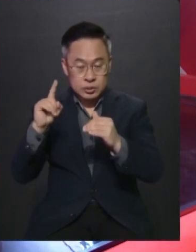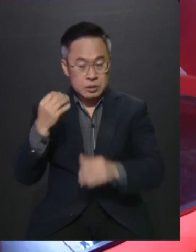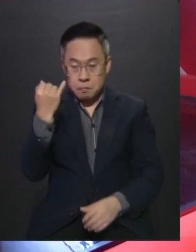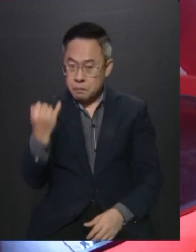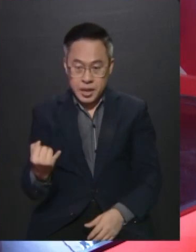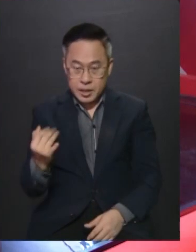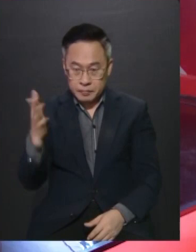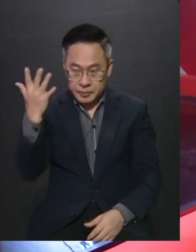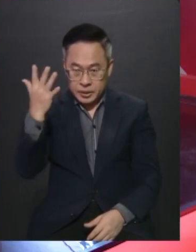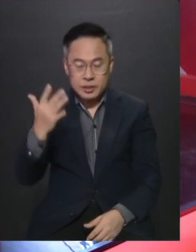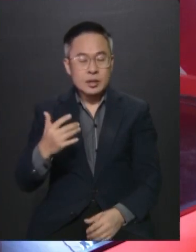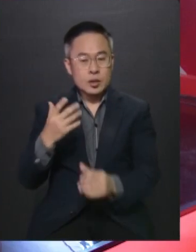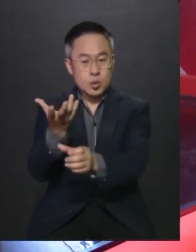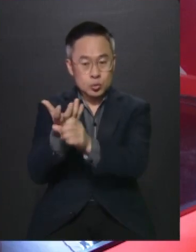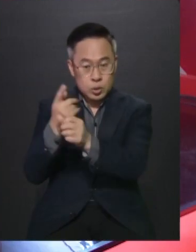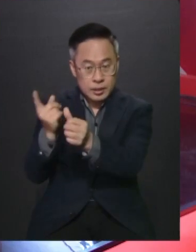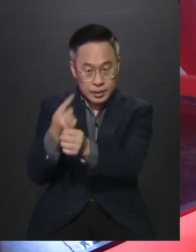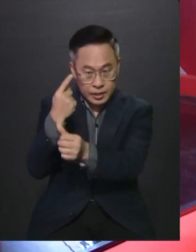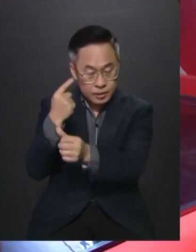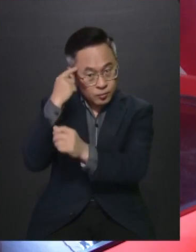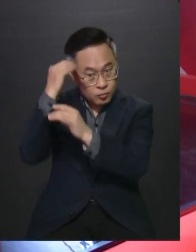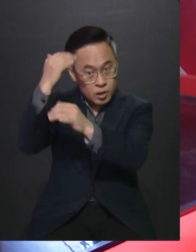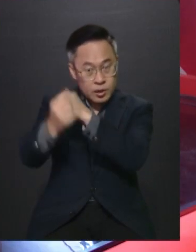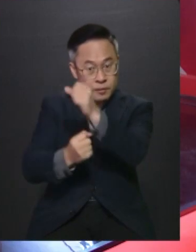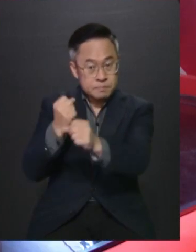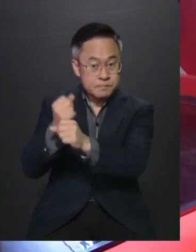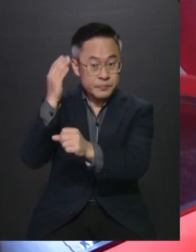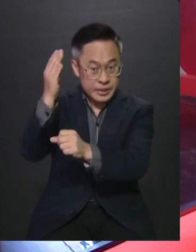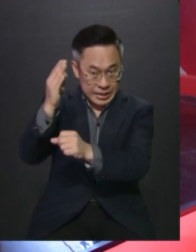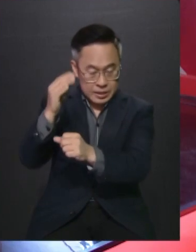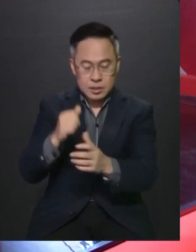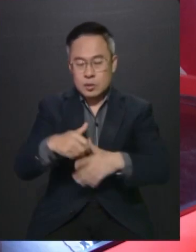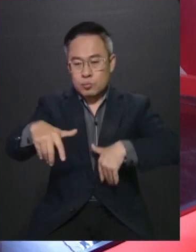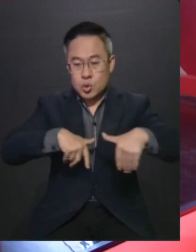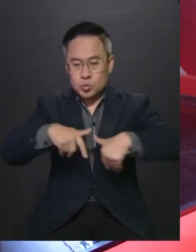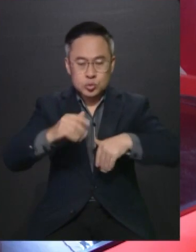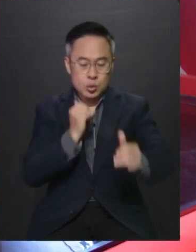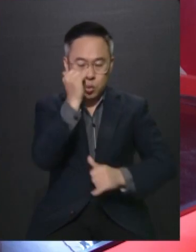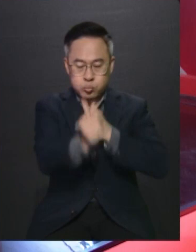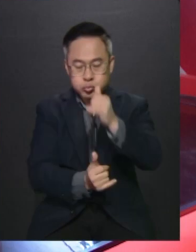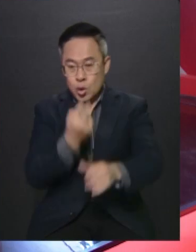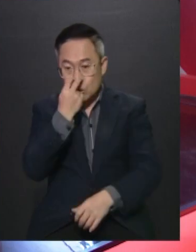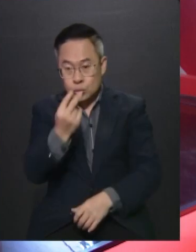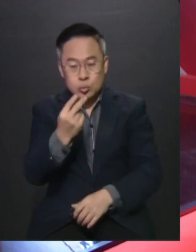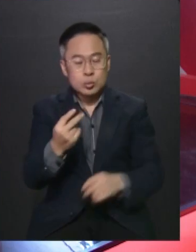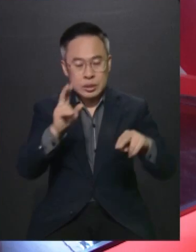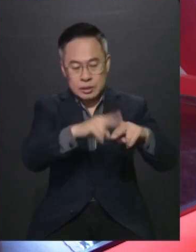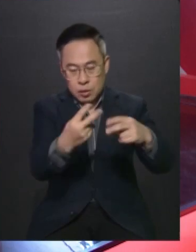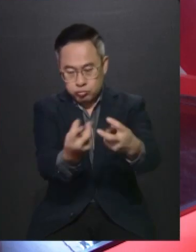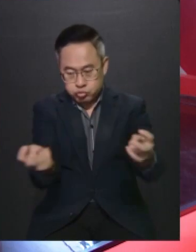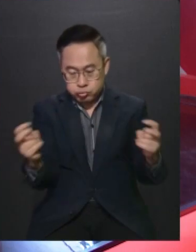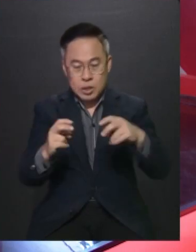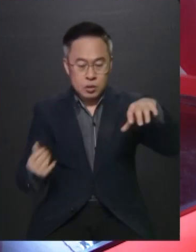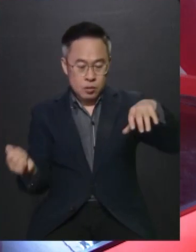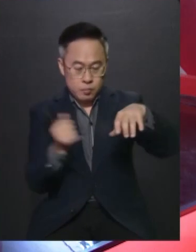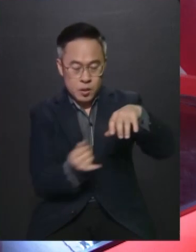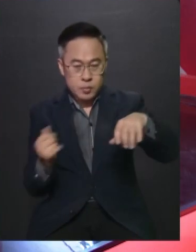ของพวกเขาด้วยนะคะก็หวังว่าในฤดูกาลหน้าฤดูกาลต่อไปนะคะจะได้รับเสียงตอบรับไม่ว่าจะเป็นในสนามหรือว่าทางออนไลน์นะคะแล้ว